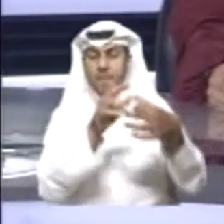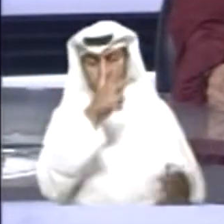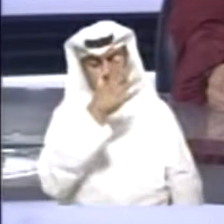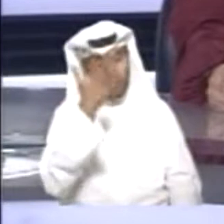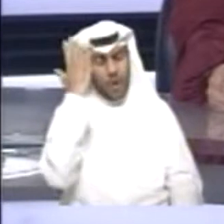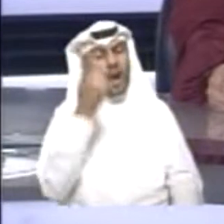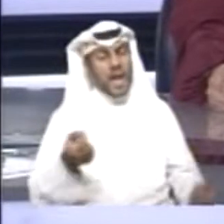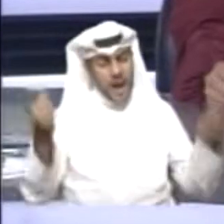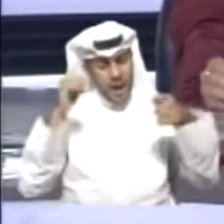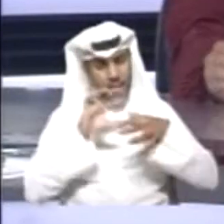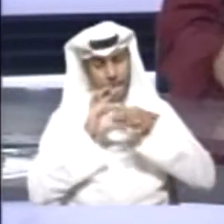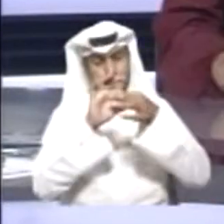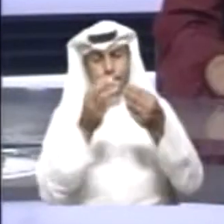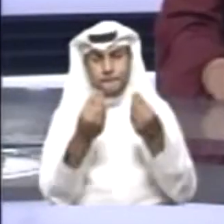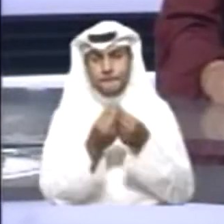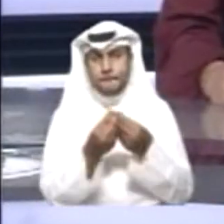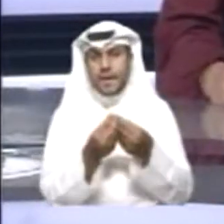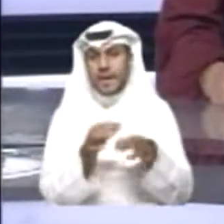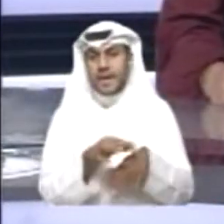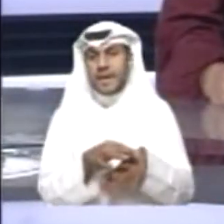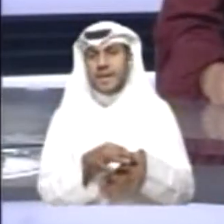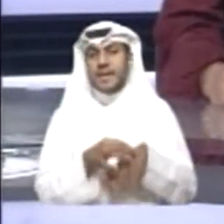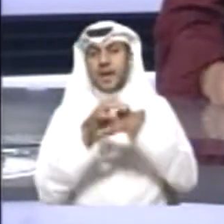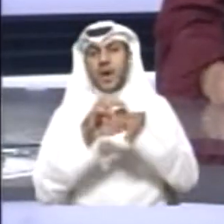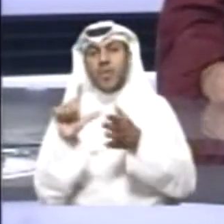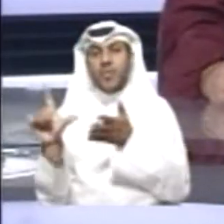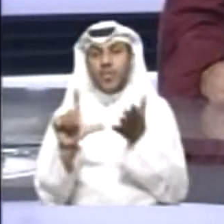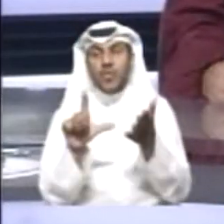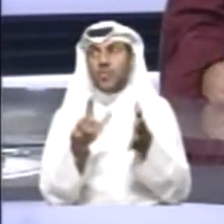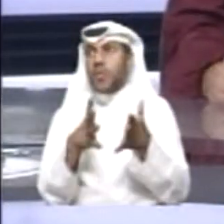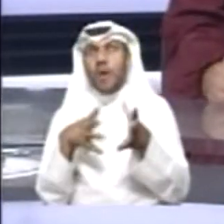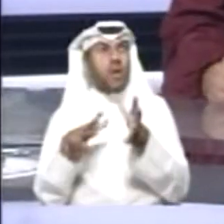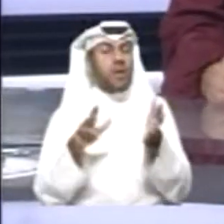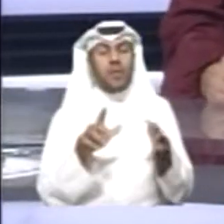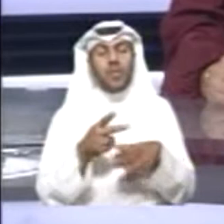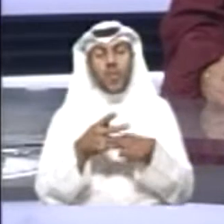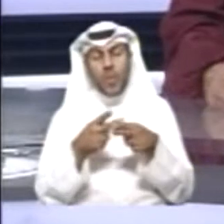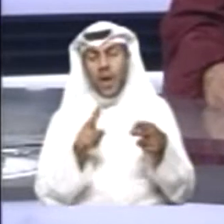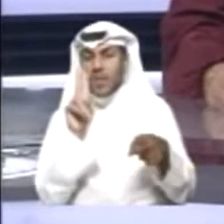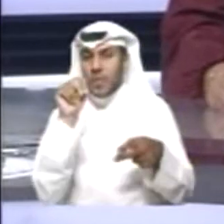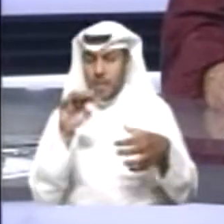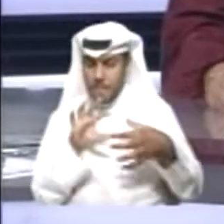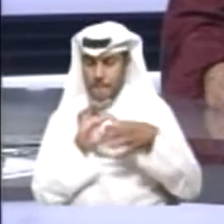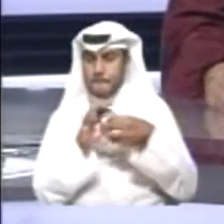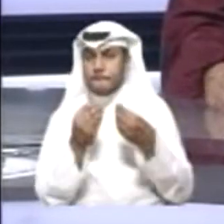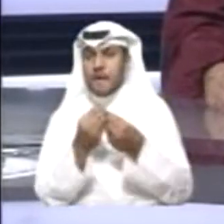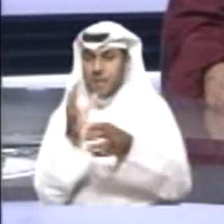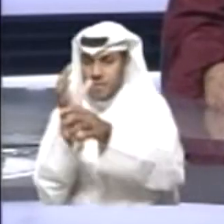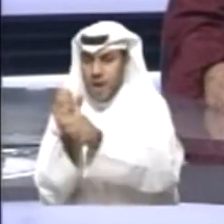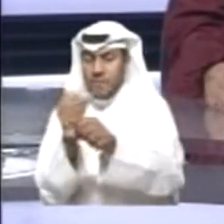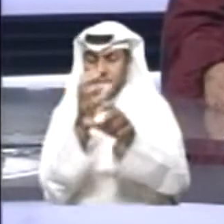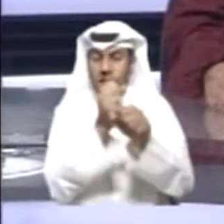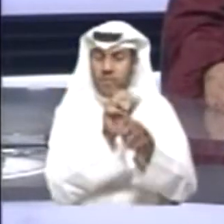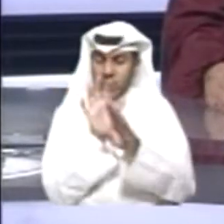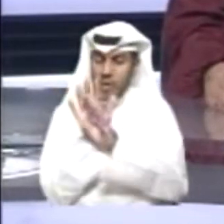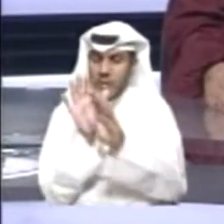أقصى درجات الحماية والتخفيف من أزمة اللاجئين. نعم، وتعد دولة الكويت في طليعة الدول الداعمة